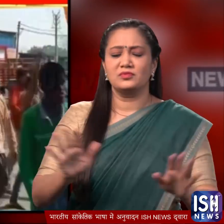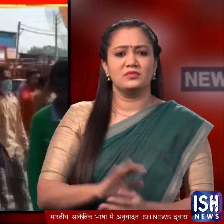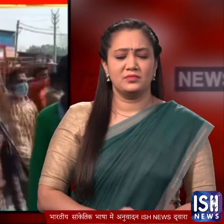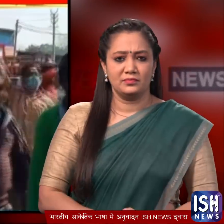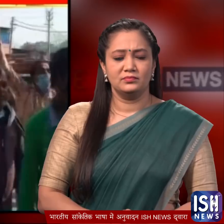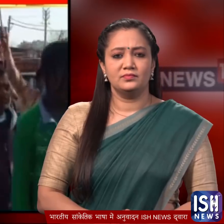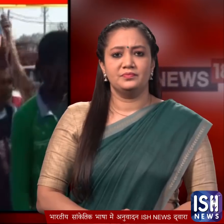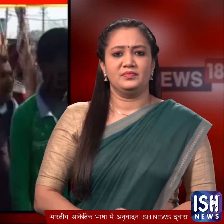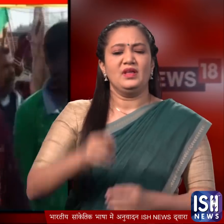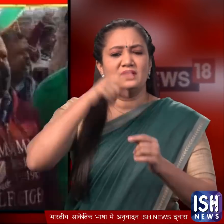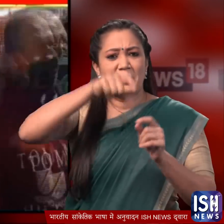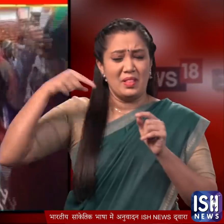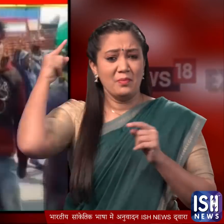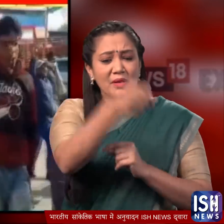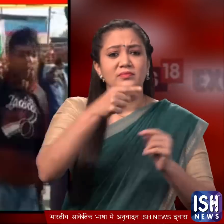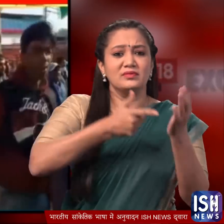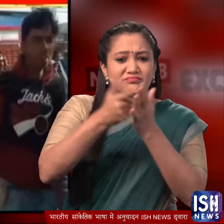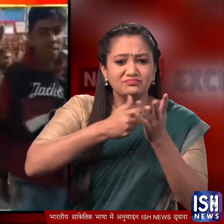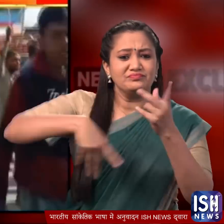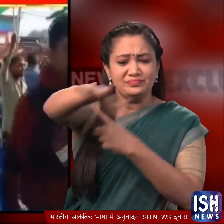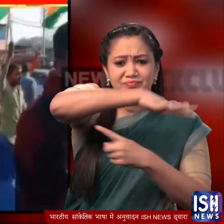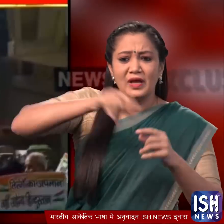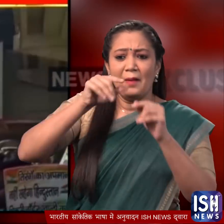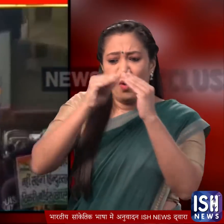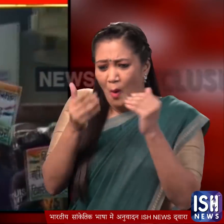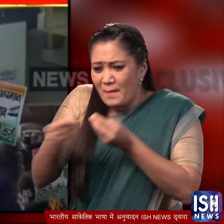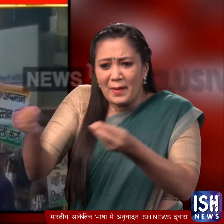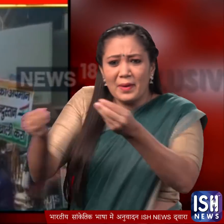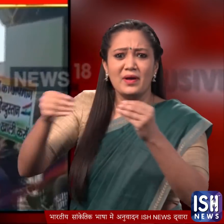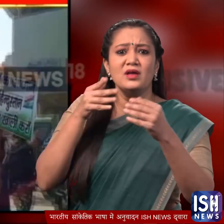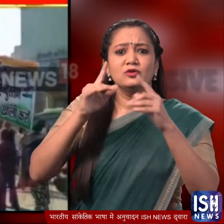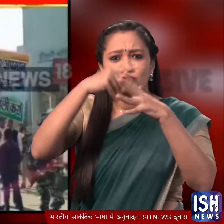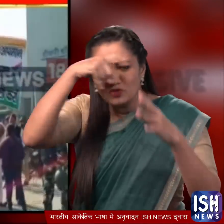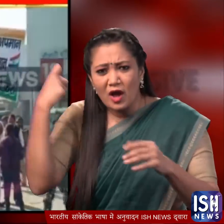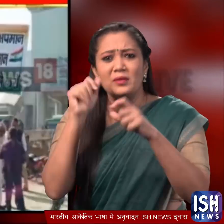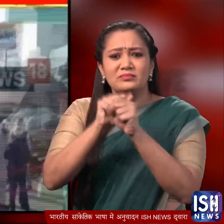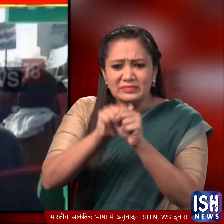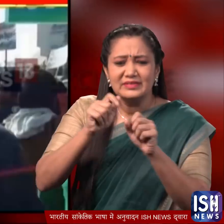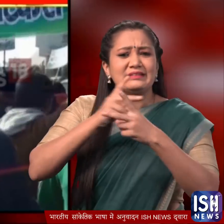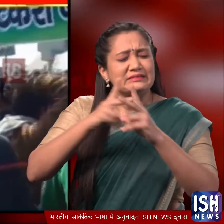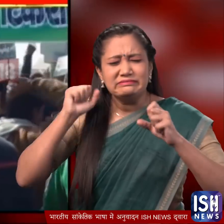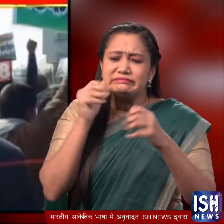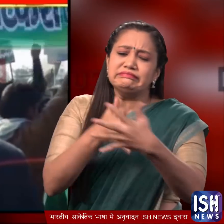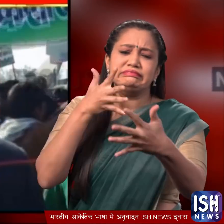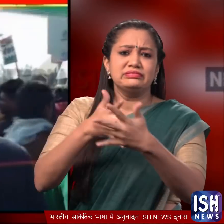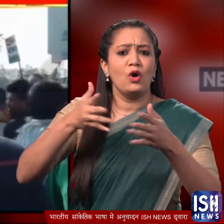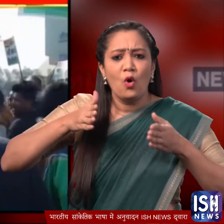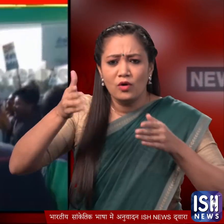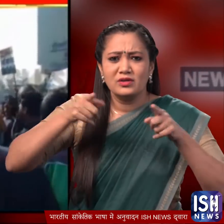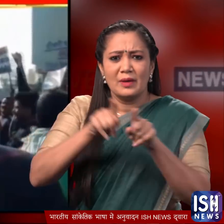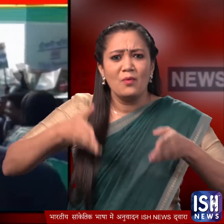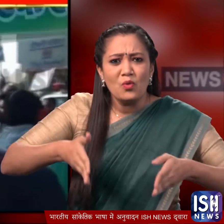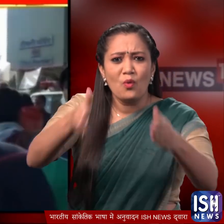लोगों ने आरोप लगाया कि किसान आंदोलन की वजह से बॉर्डर के आसपास रहने वाले लोगों के रोजगार पर बुरा असर पड़ा। सारे बंद